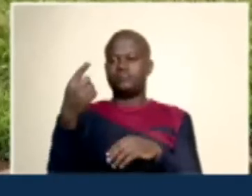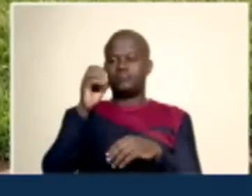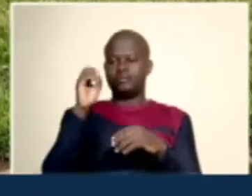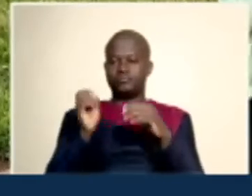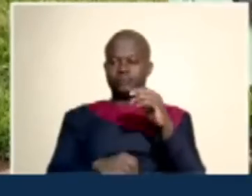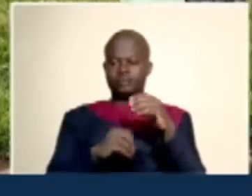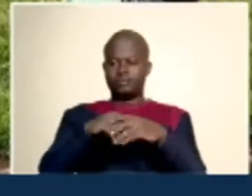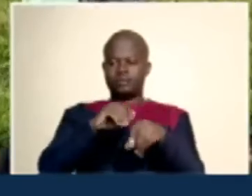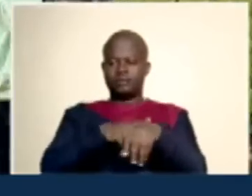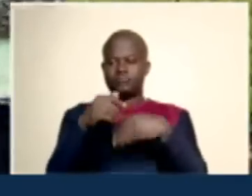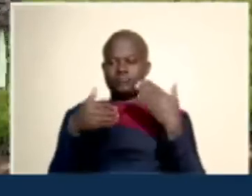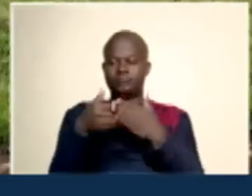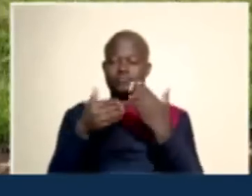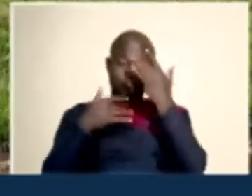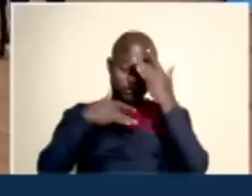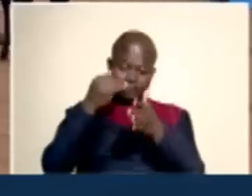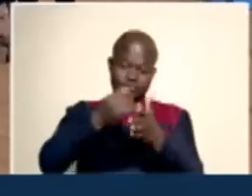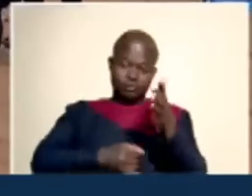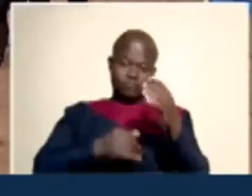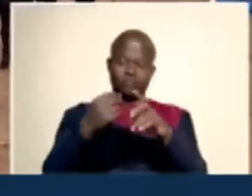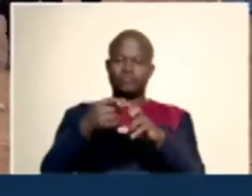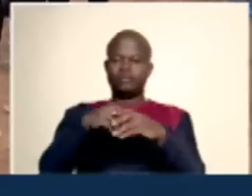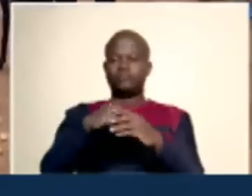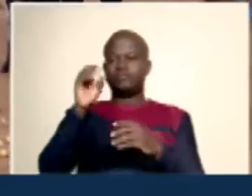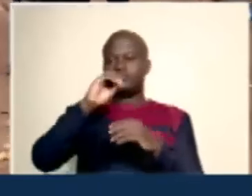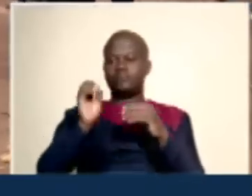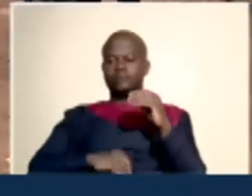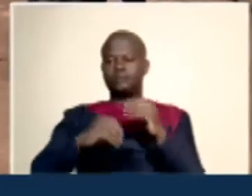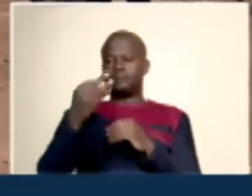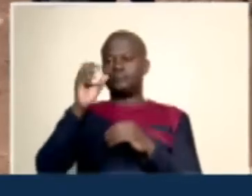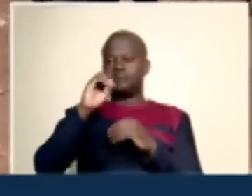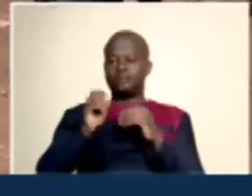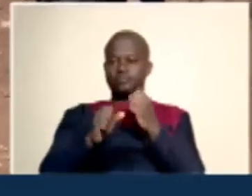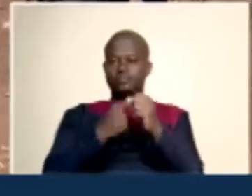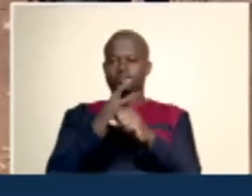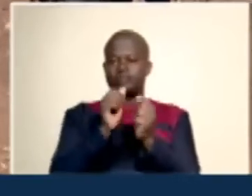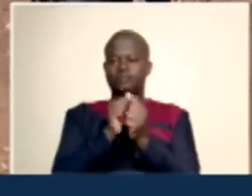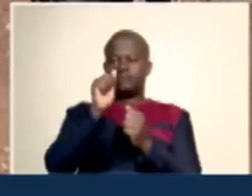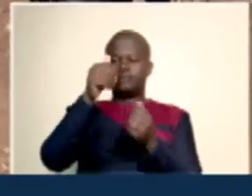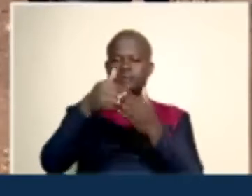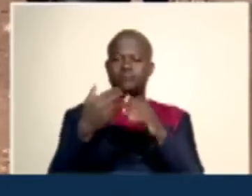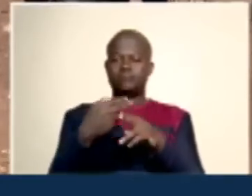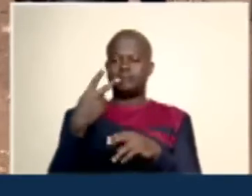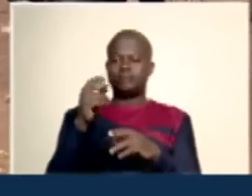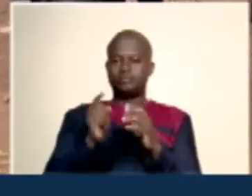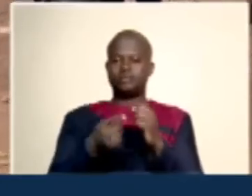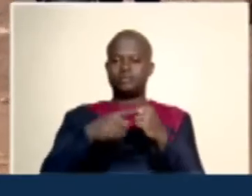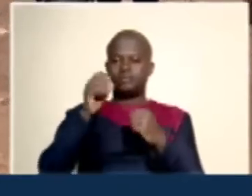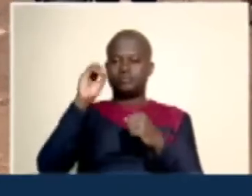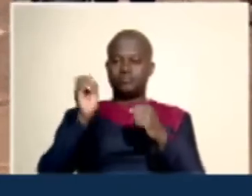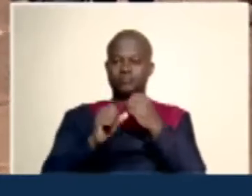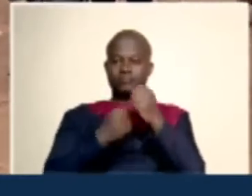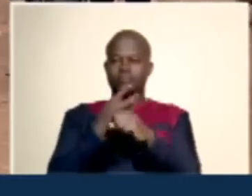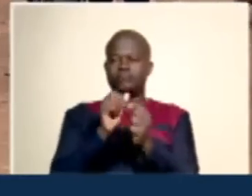31%, mu gihe nanone ubwandu bwa sida bwavuye ku mpuzandengo ya 3% muri 2015 bugera kuri 2.6%